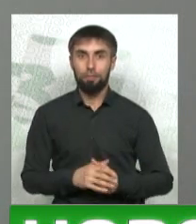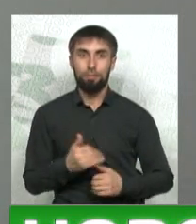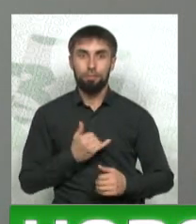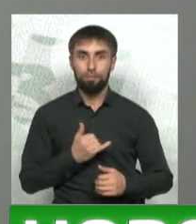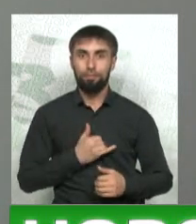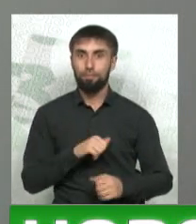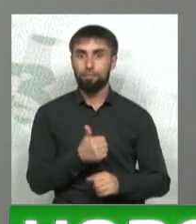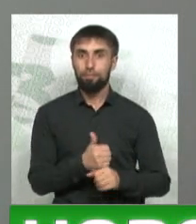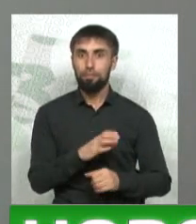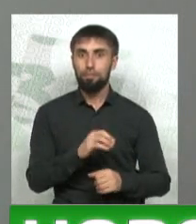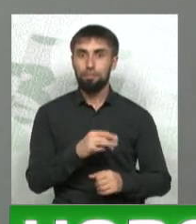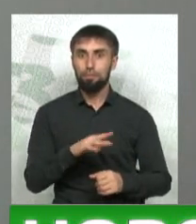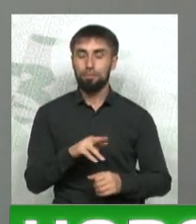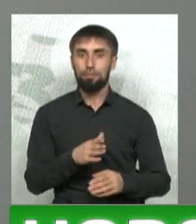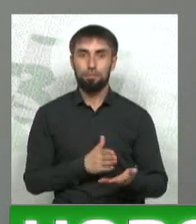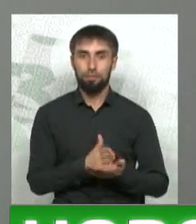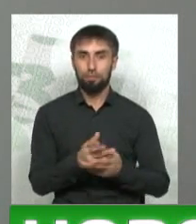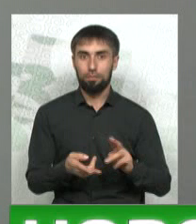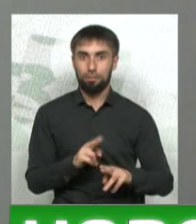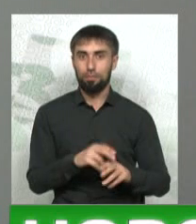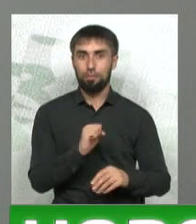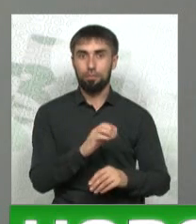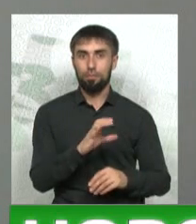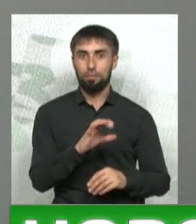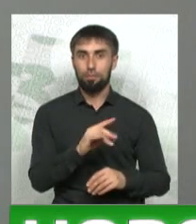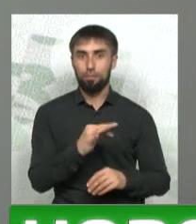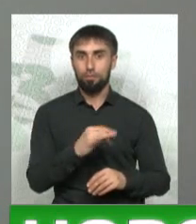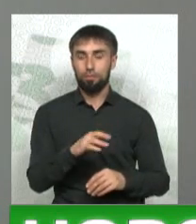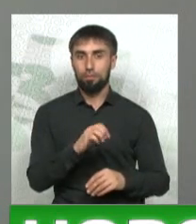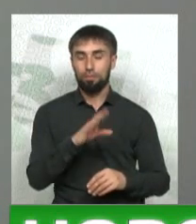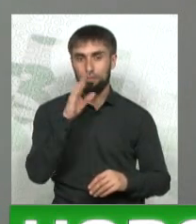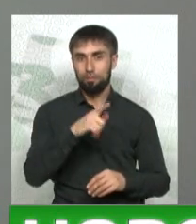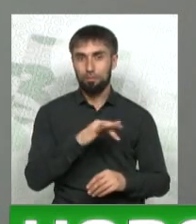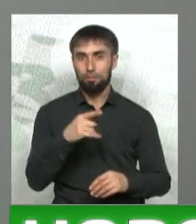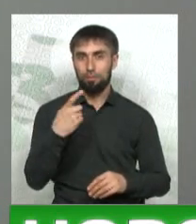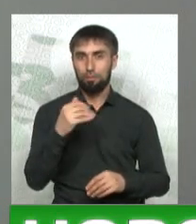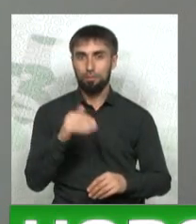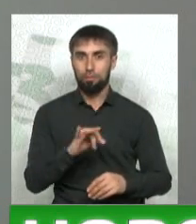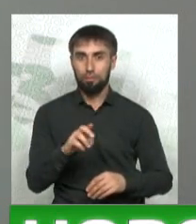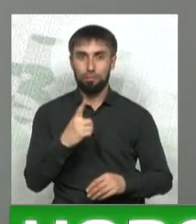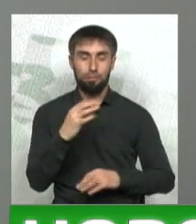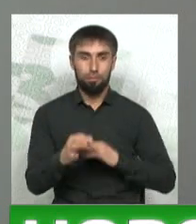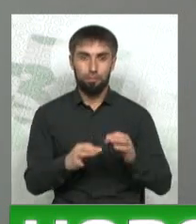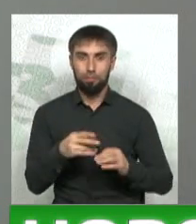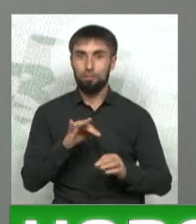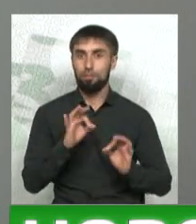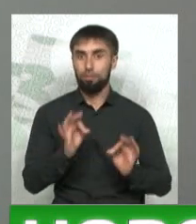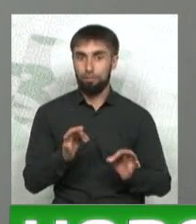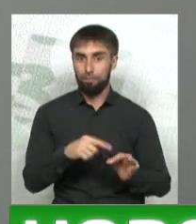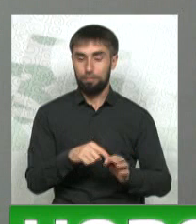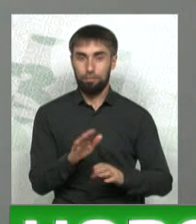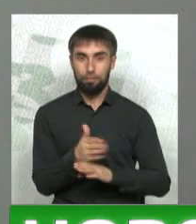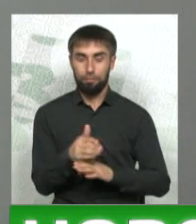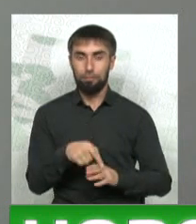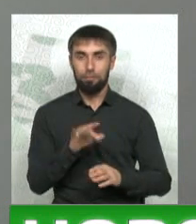нас основное стратегическое направление – это Асиновский водозабор. 200 тысяч кубов в сутки. При правильной транспортировке